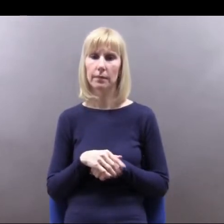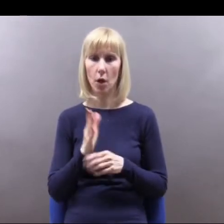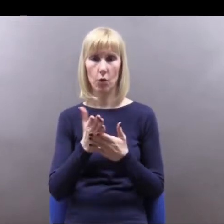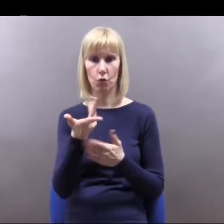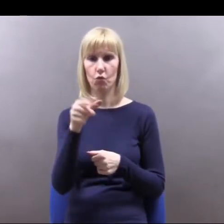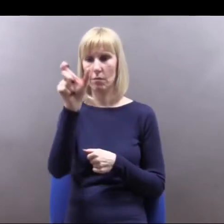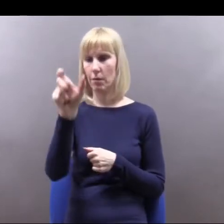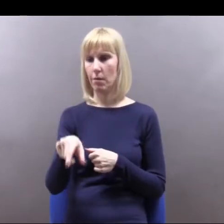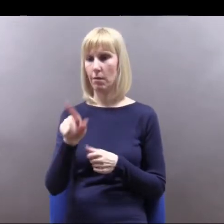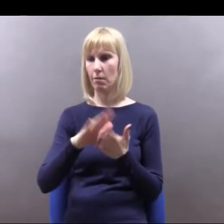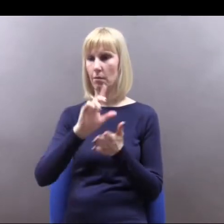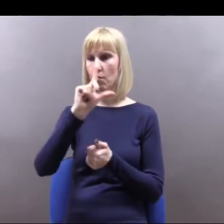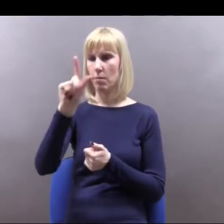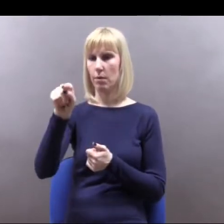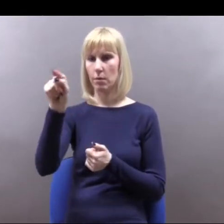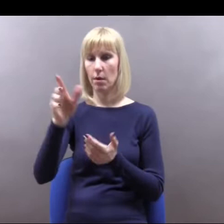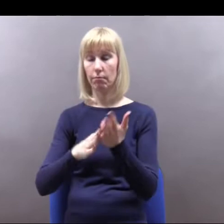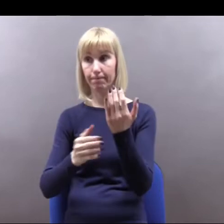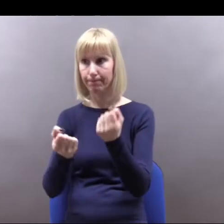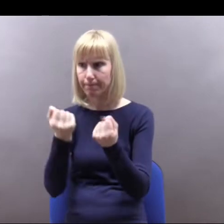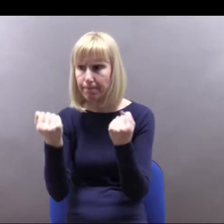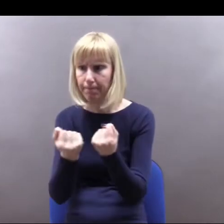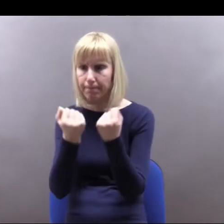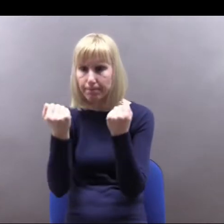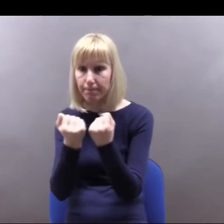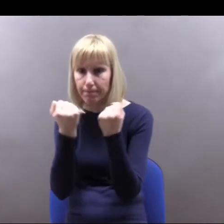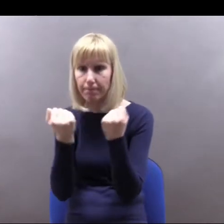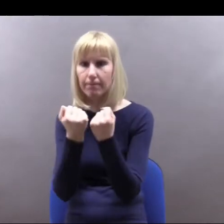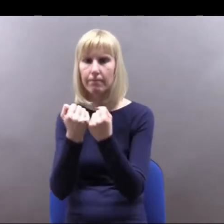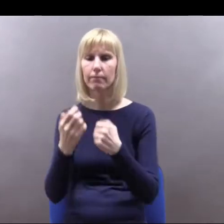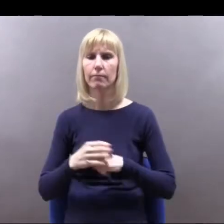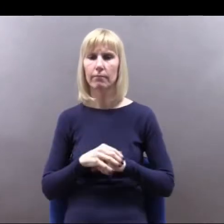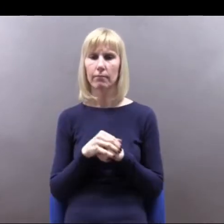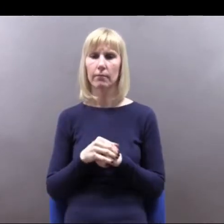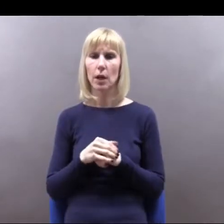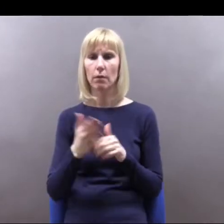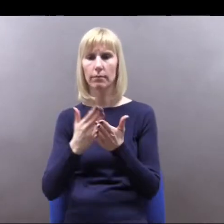tak? Tutaj no ten czas oczekiwania jest oczywiście